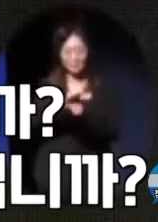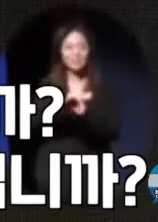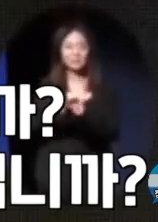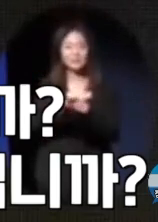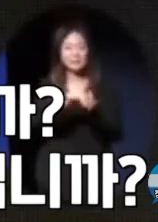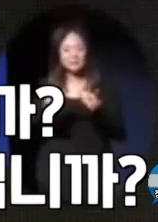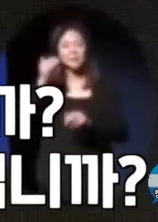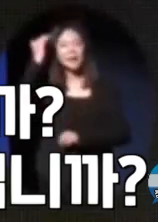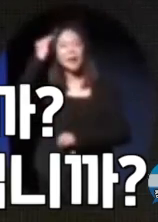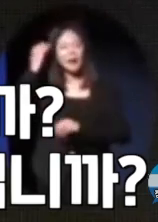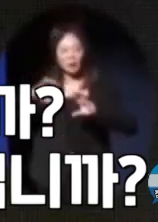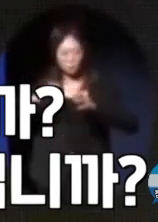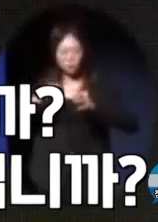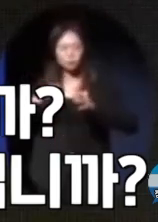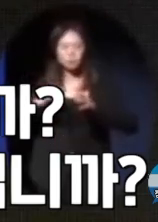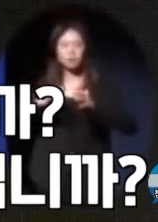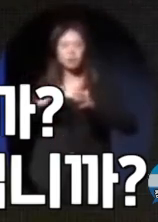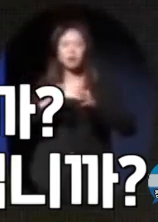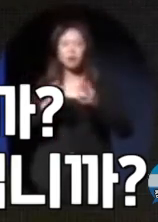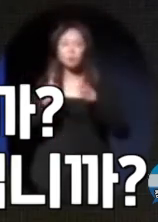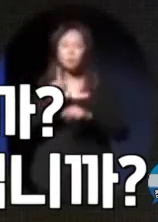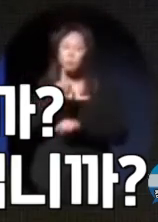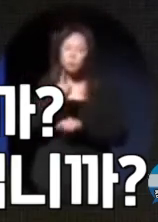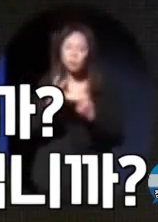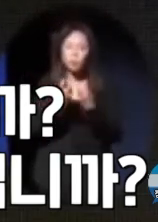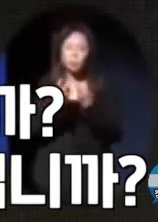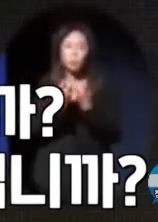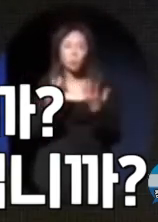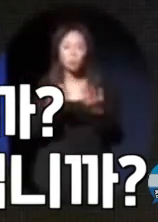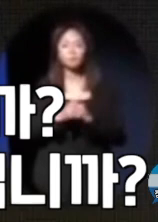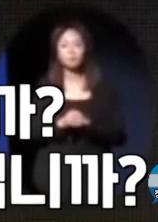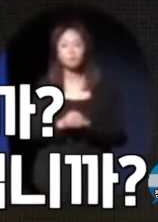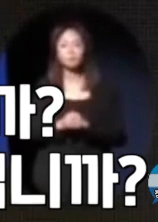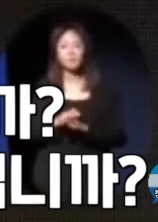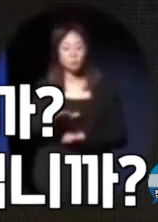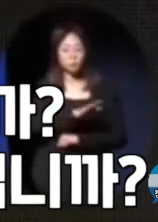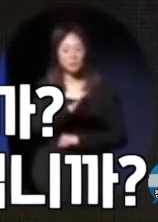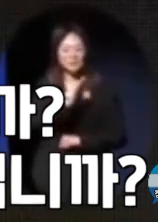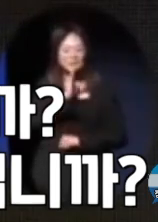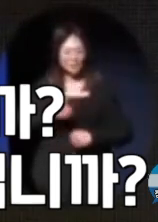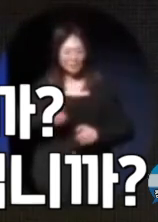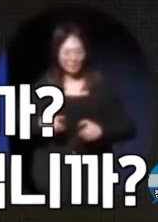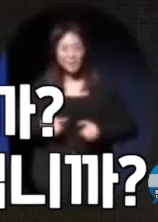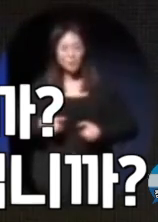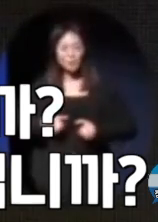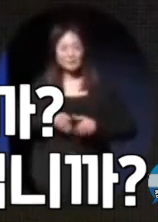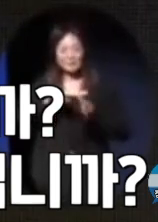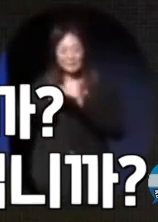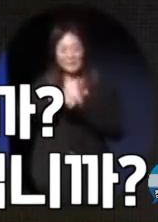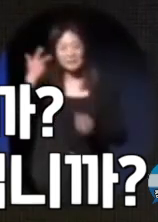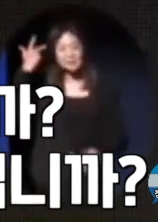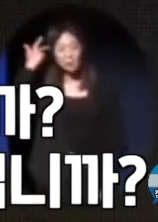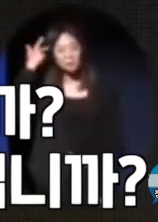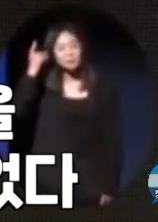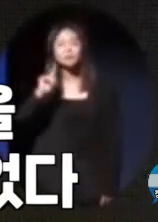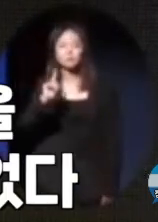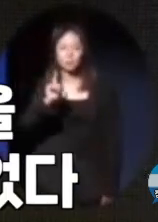지금 대한민국은 어디로 가고 있습니까? 우리에게 진정 필요한 시대정신은